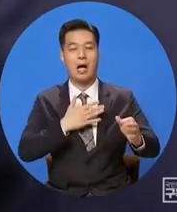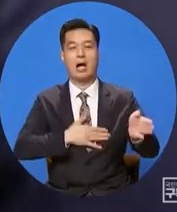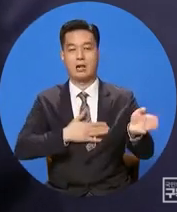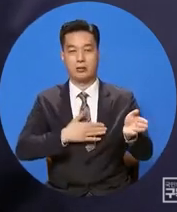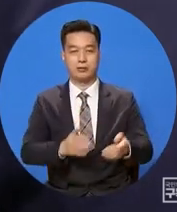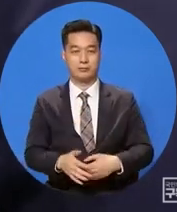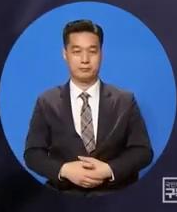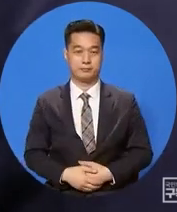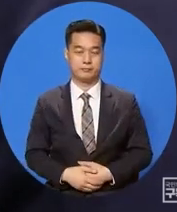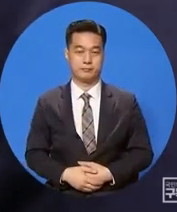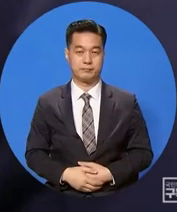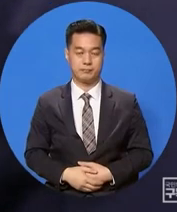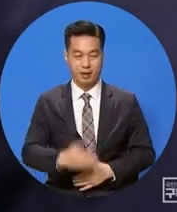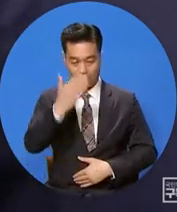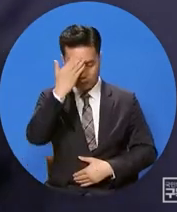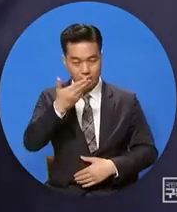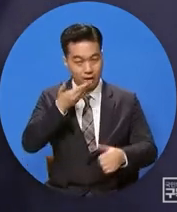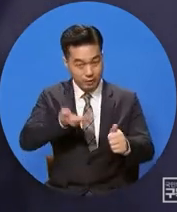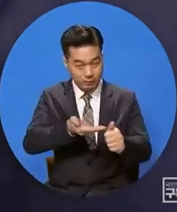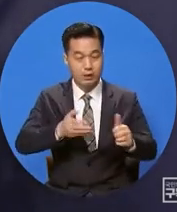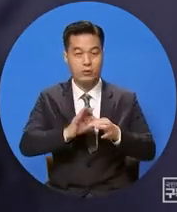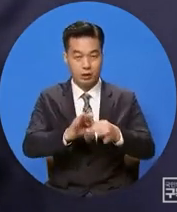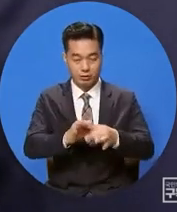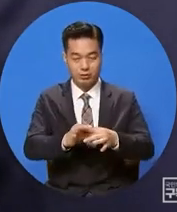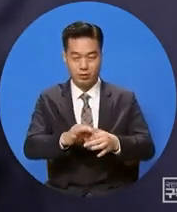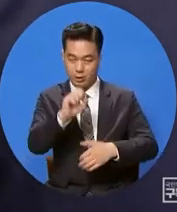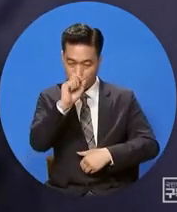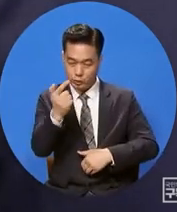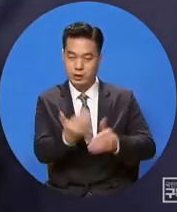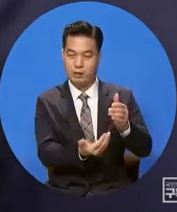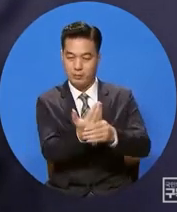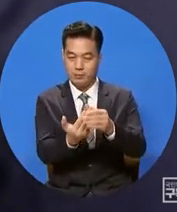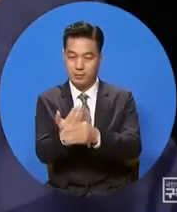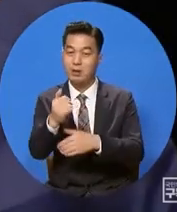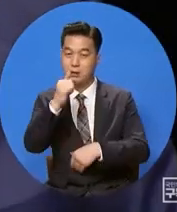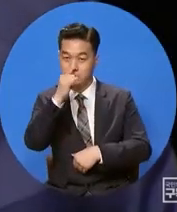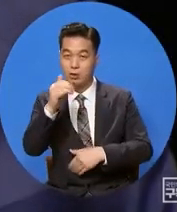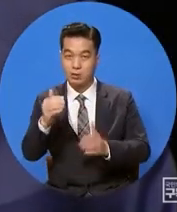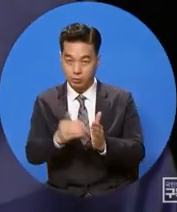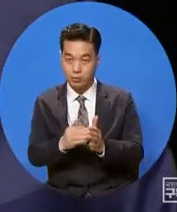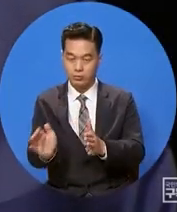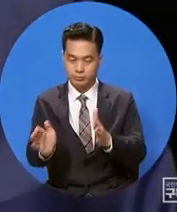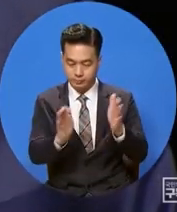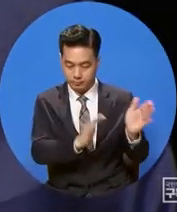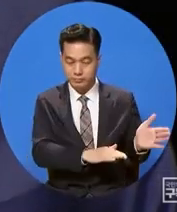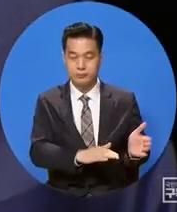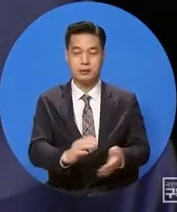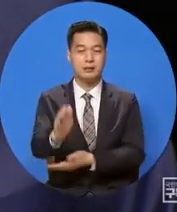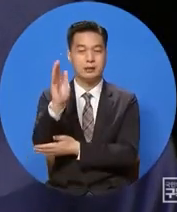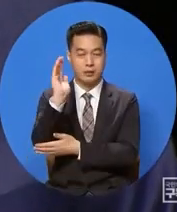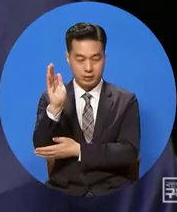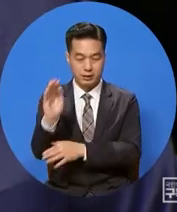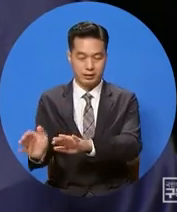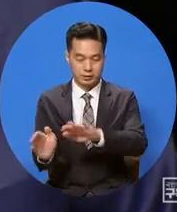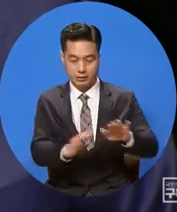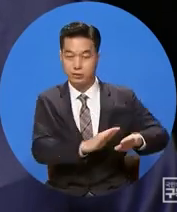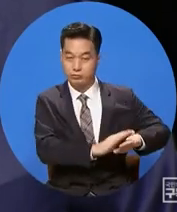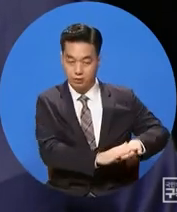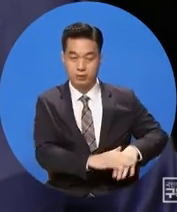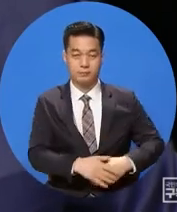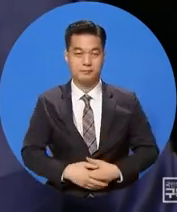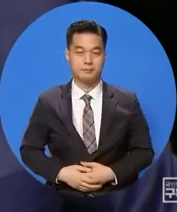겁니다. 예. 뭐 여기 뭐 무상급식 관련해서 여러 가지 예. 불미스러운 일도 있었고 하여튼 제가 그런 얘기는 제가 뭐